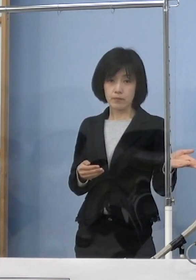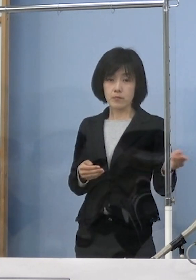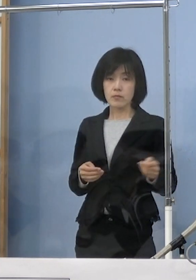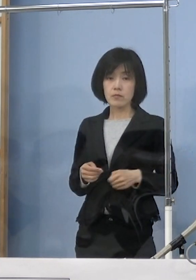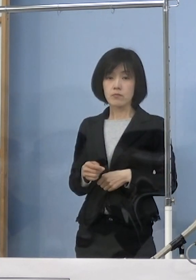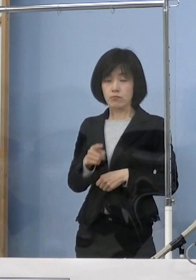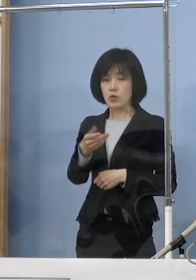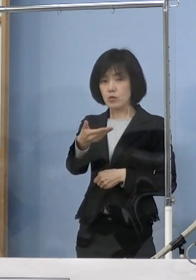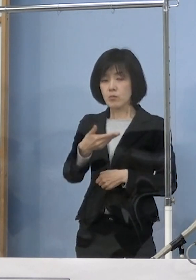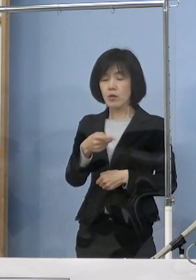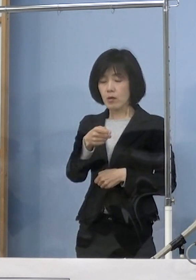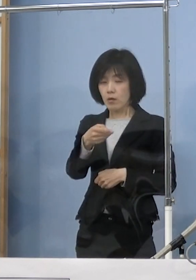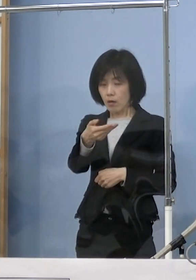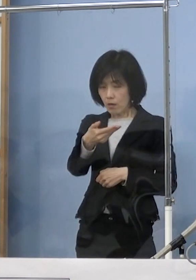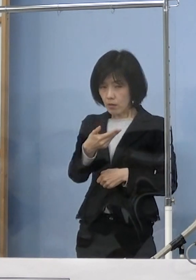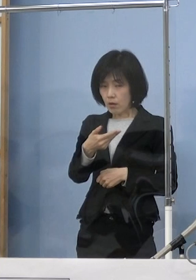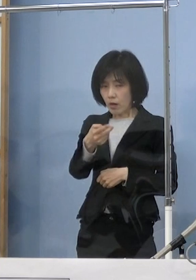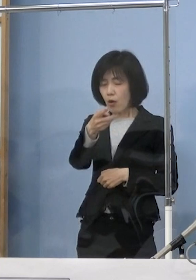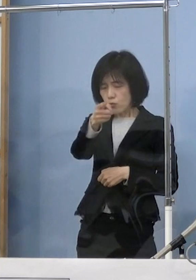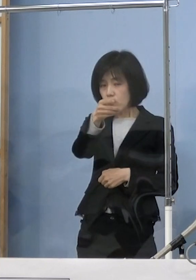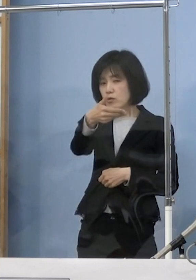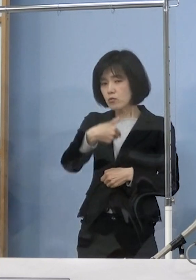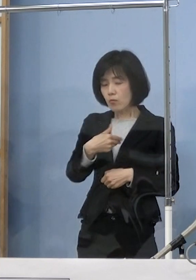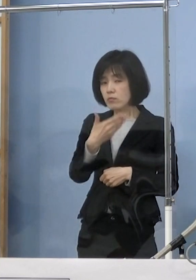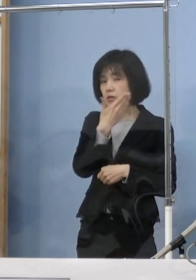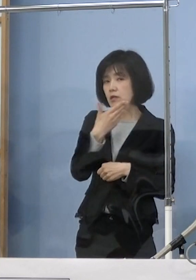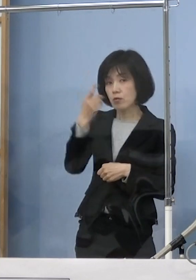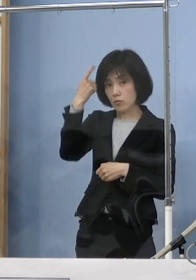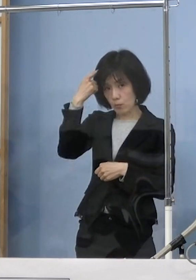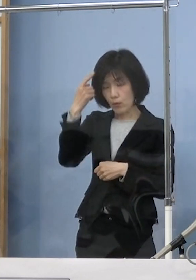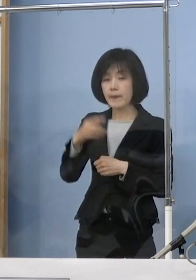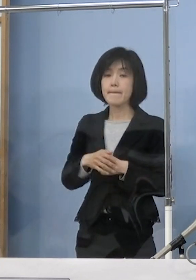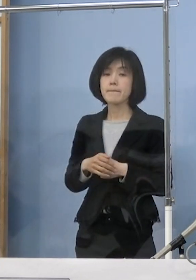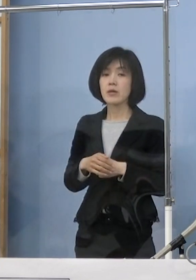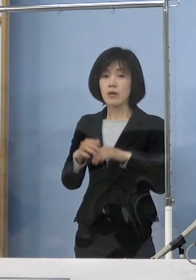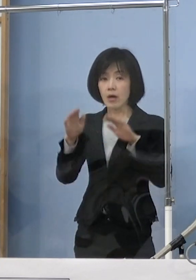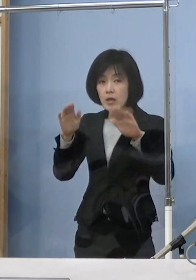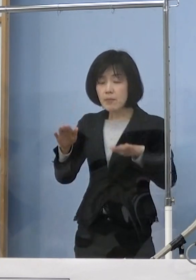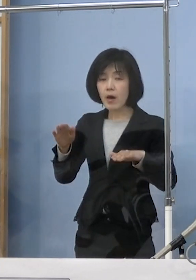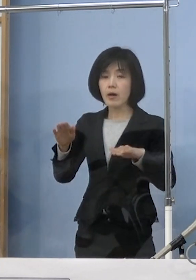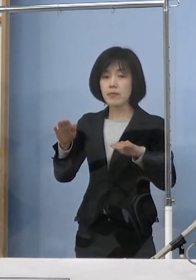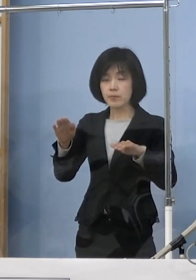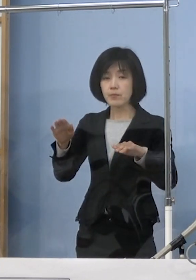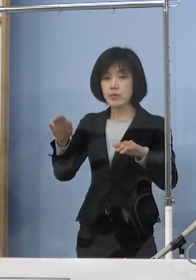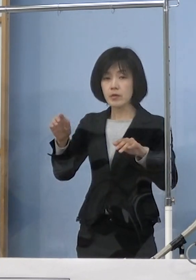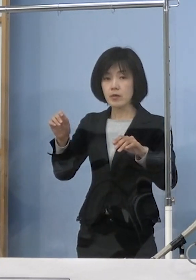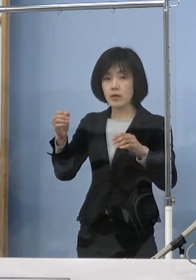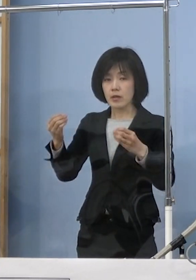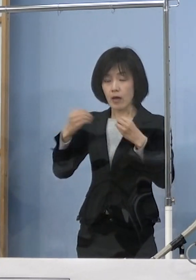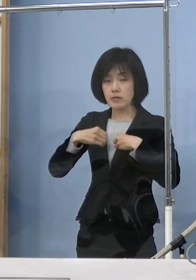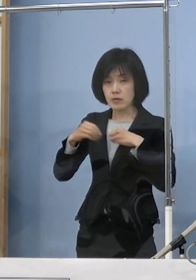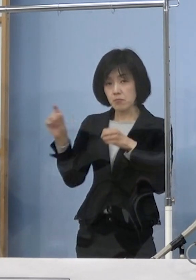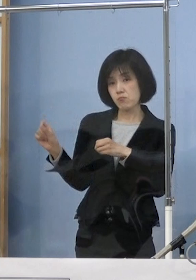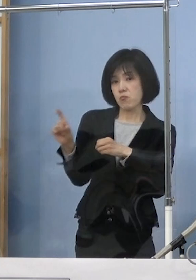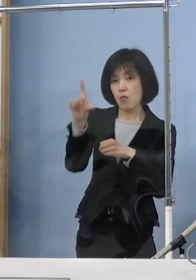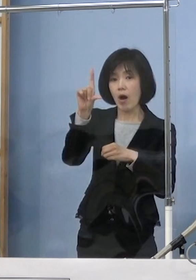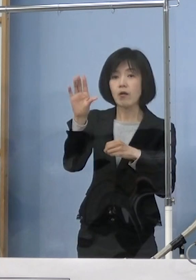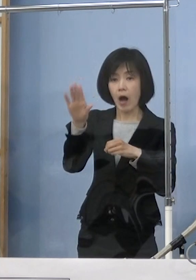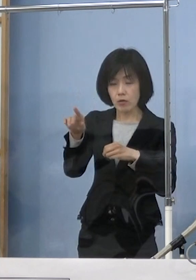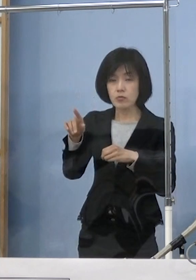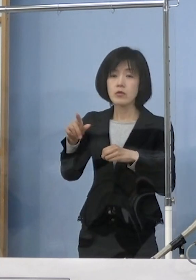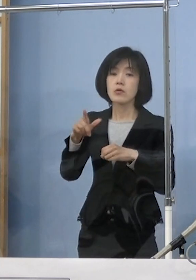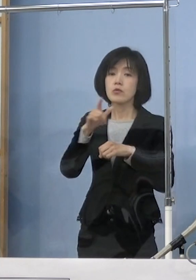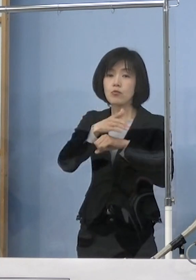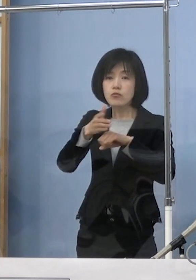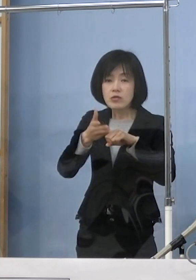なポイントの一つということになります。これだけ感染拡大日本全体がし、しかも徳島と地